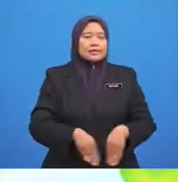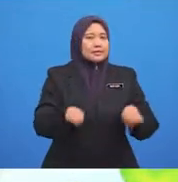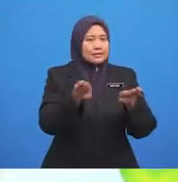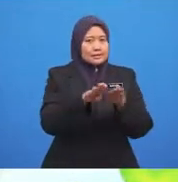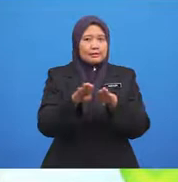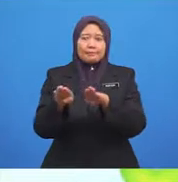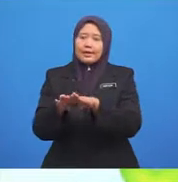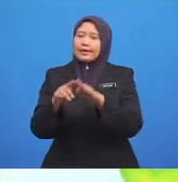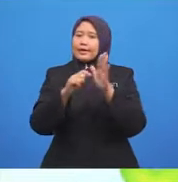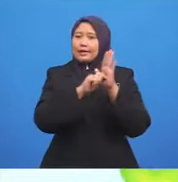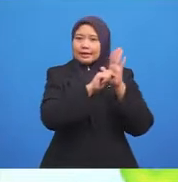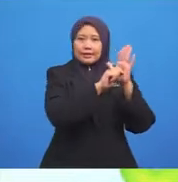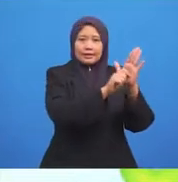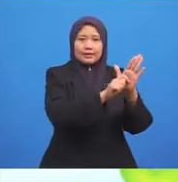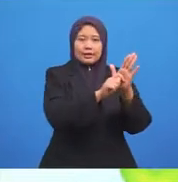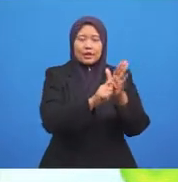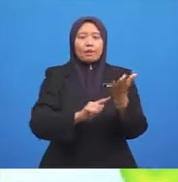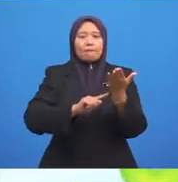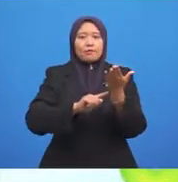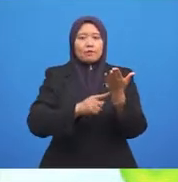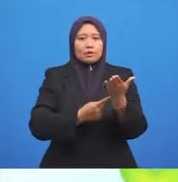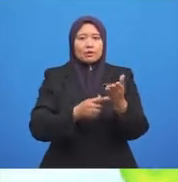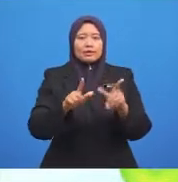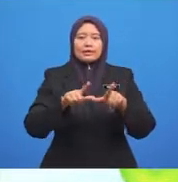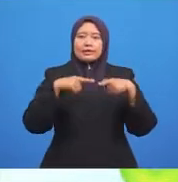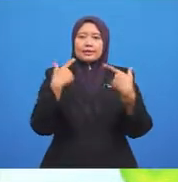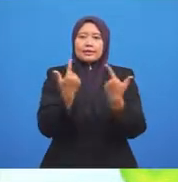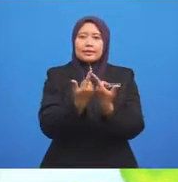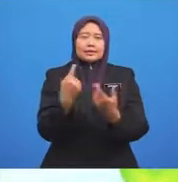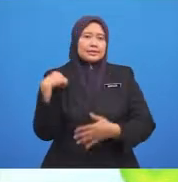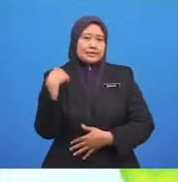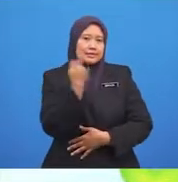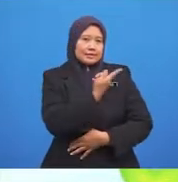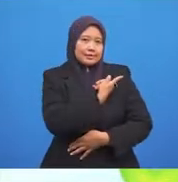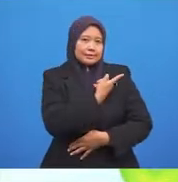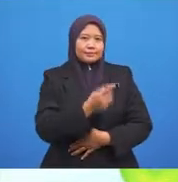sebagai tanda mulanya kelas kita.